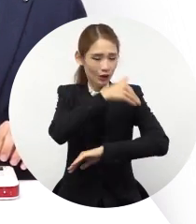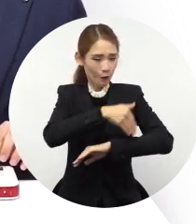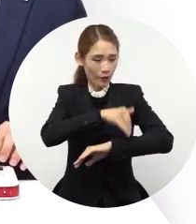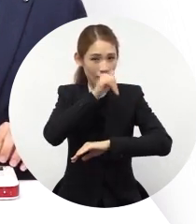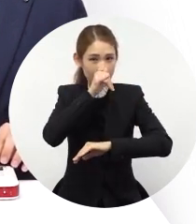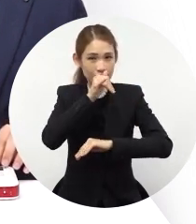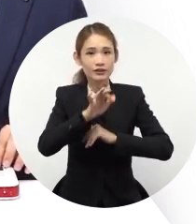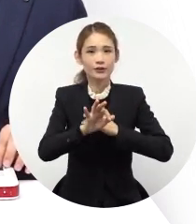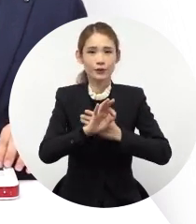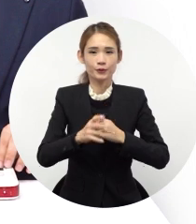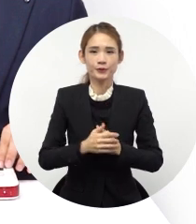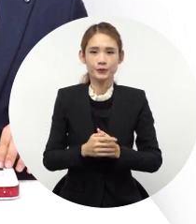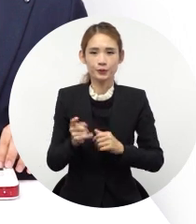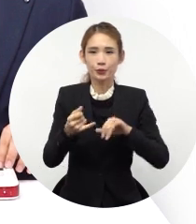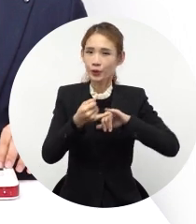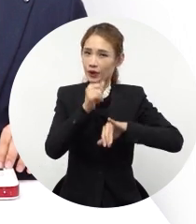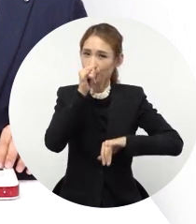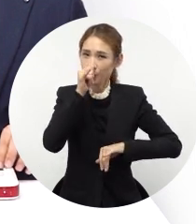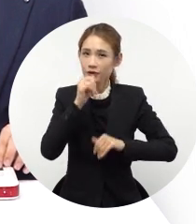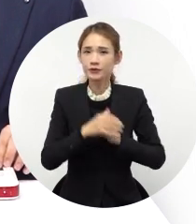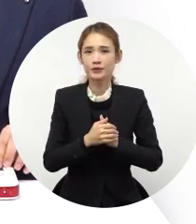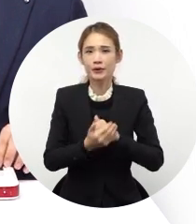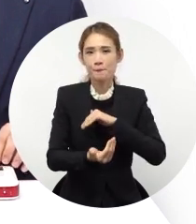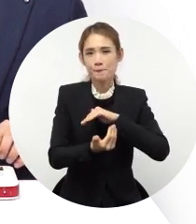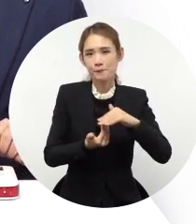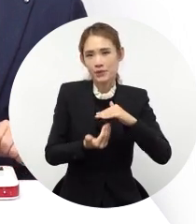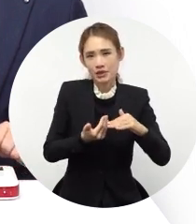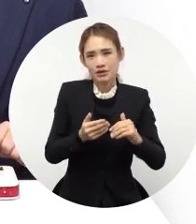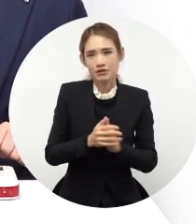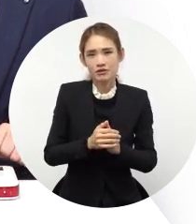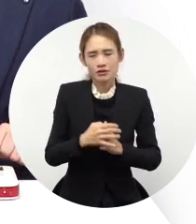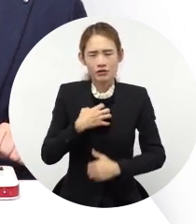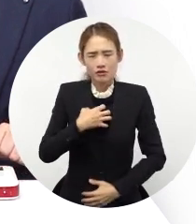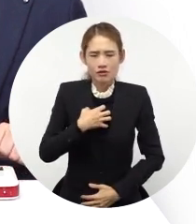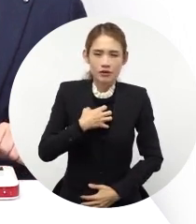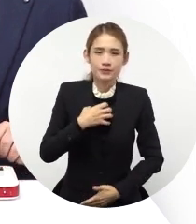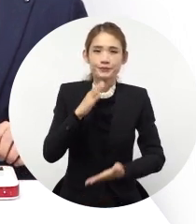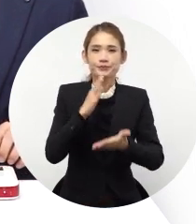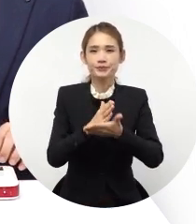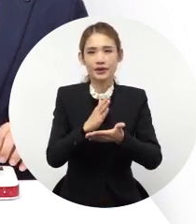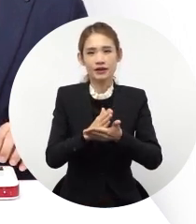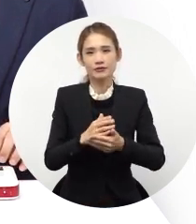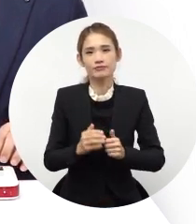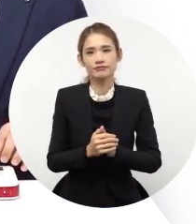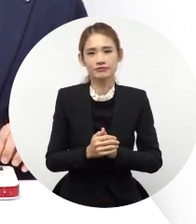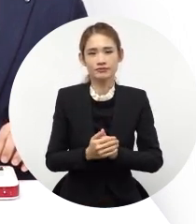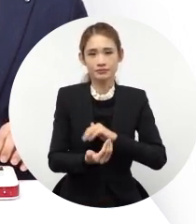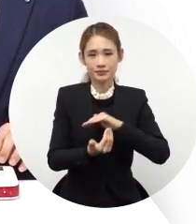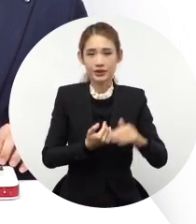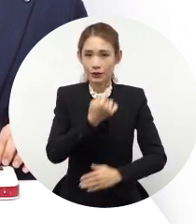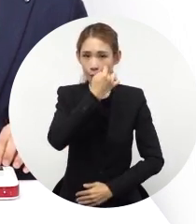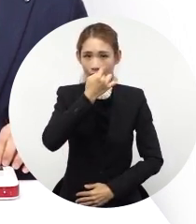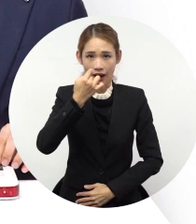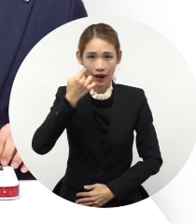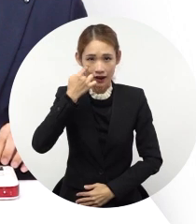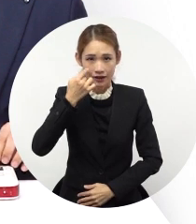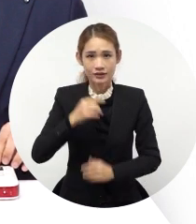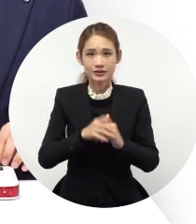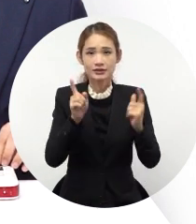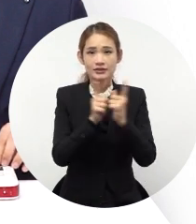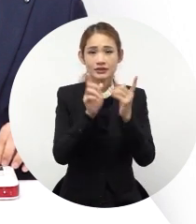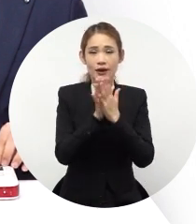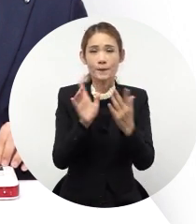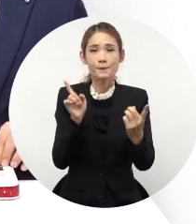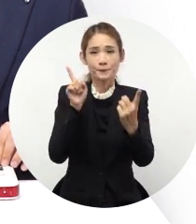있는 분들 어떻게 해야 되지? 미리 겁내지 마시고요. 미리 확인하시고